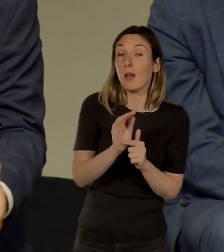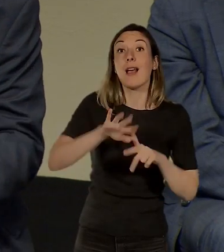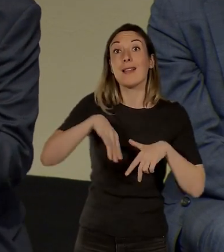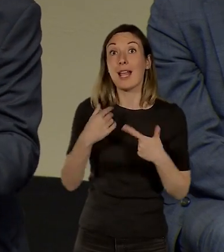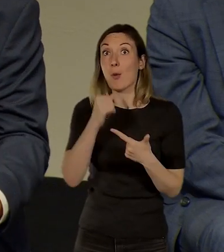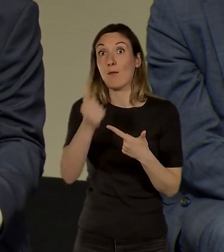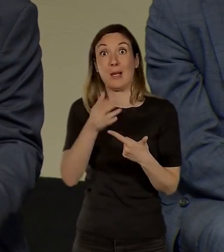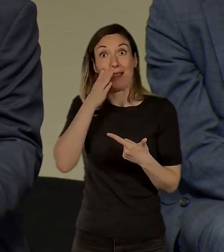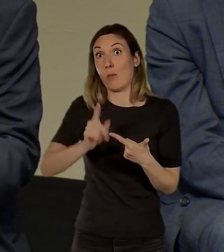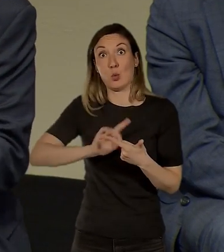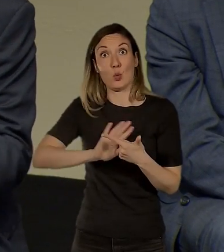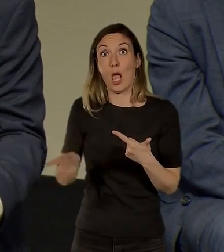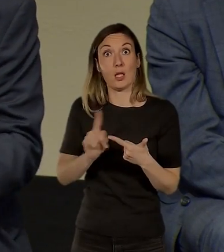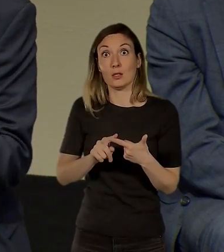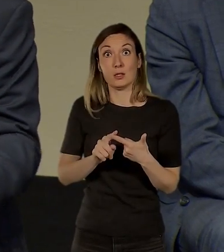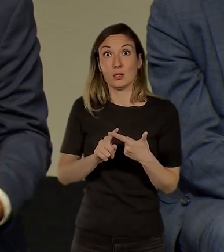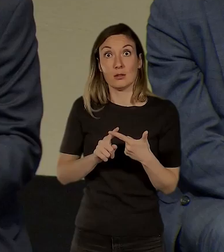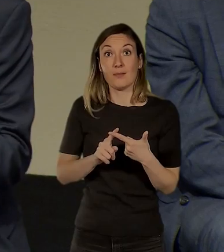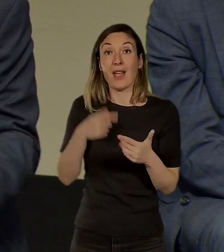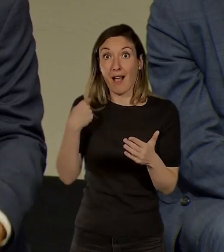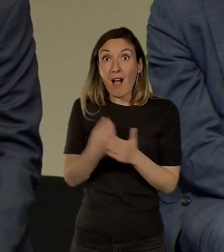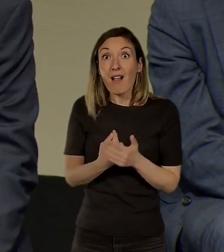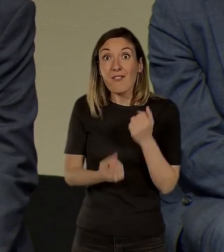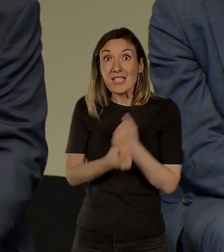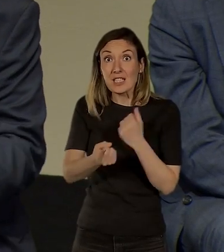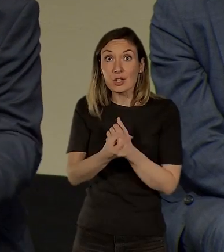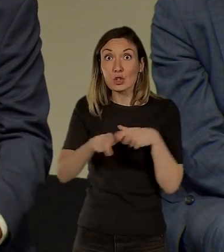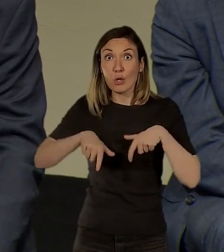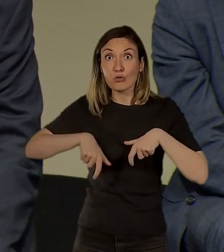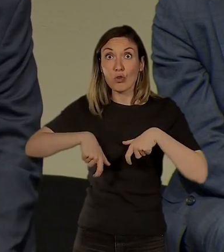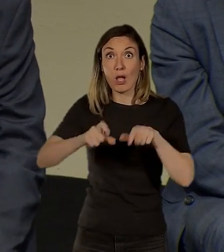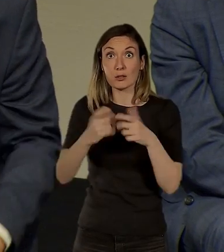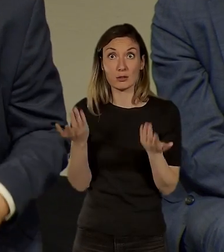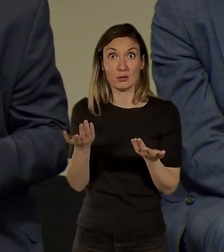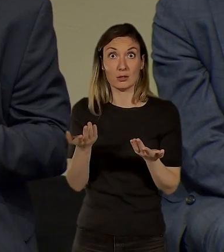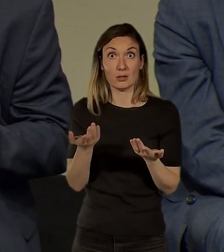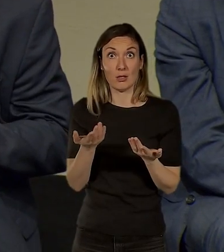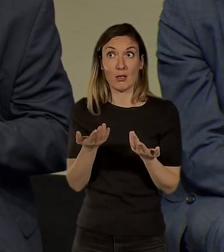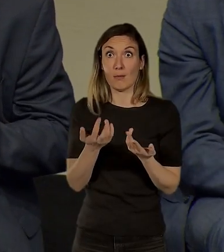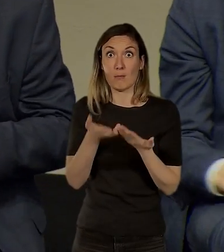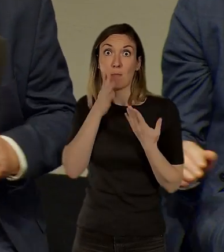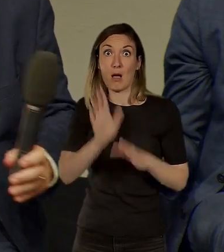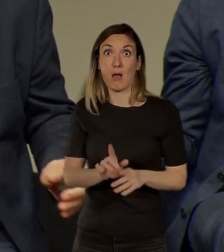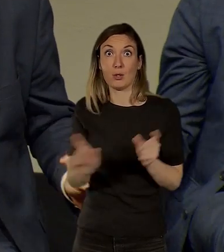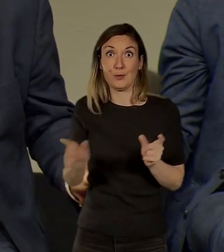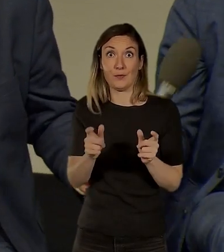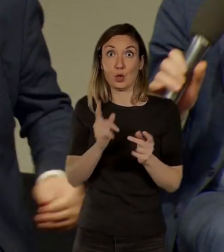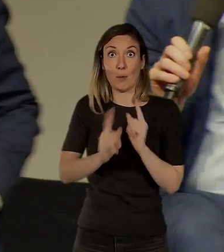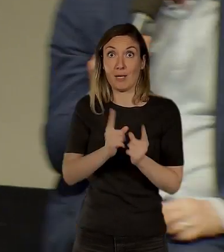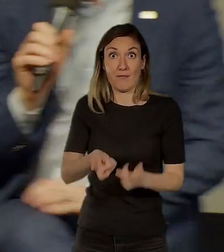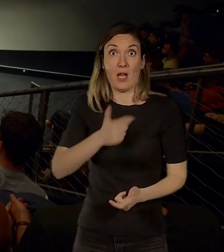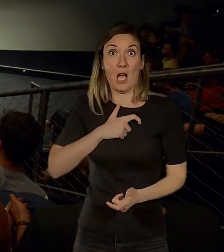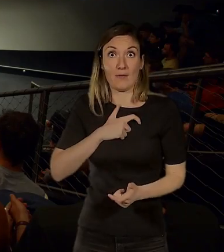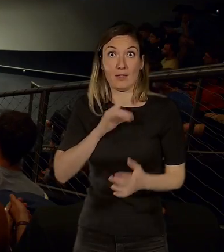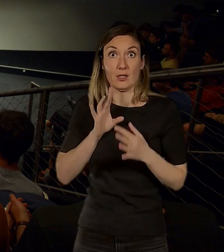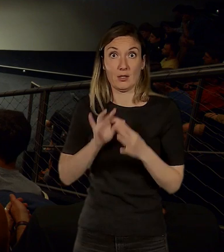všema dopadama na dopravu v Praze, který prostě to způsobí. Jo, to... Já